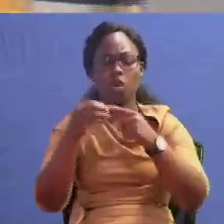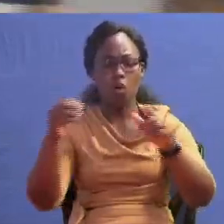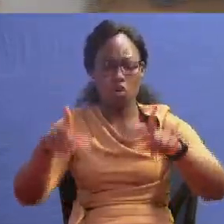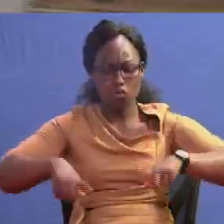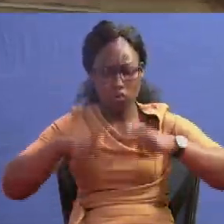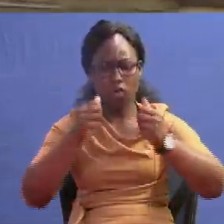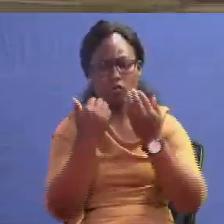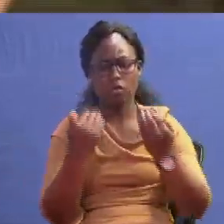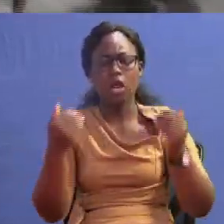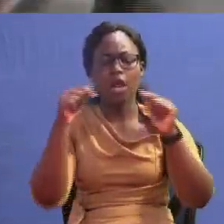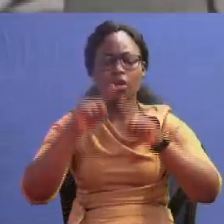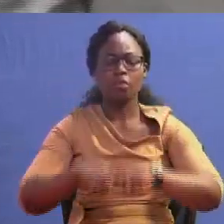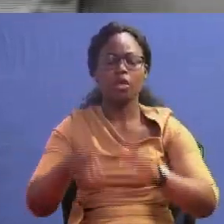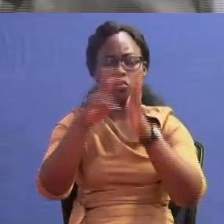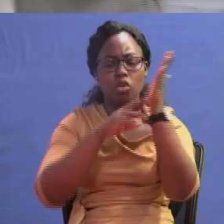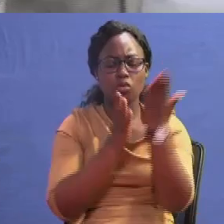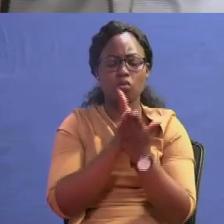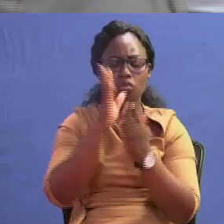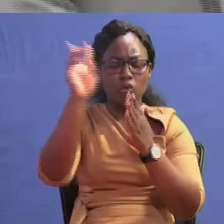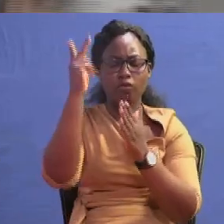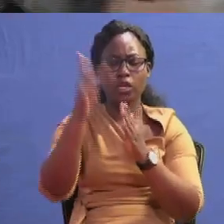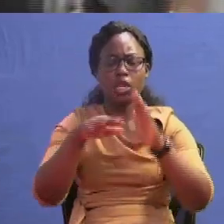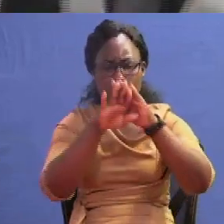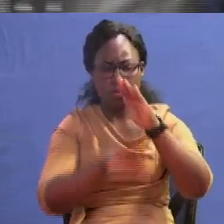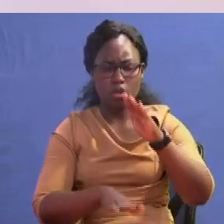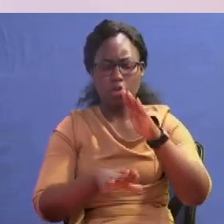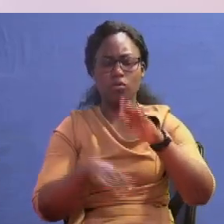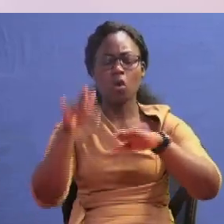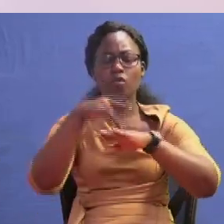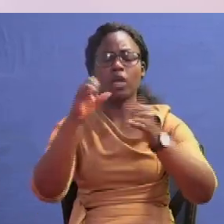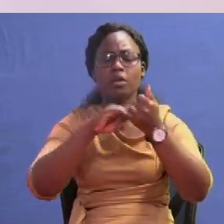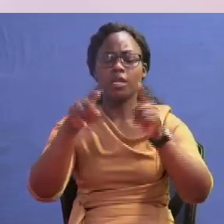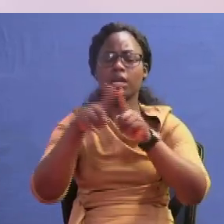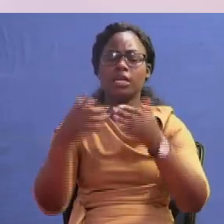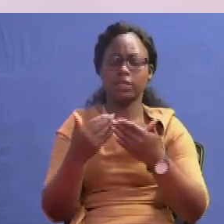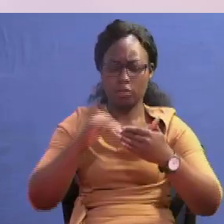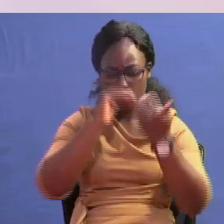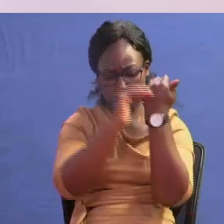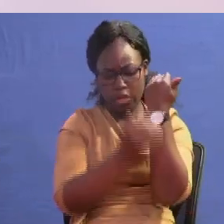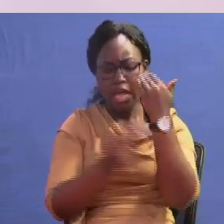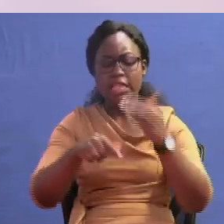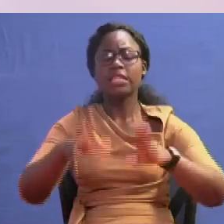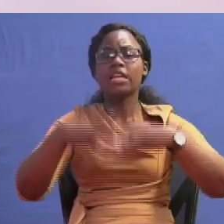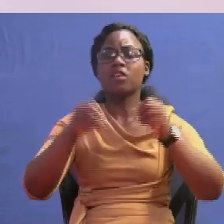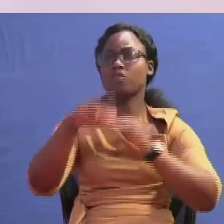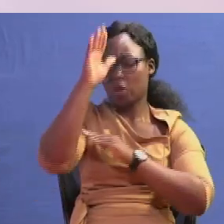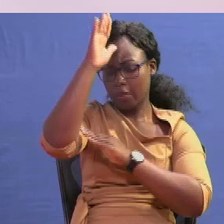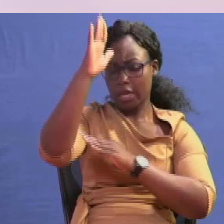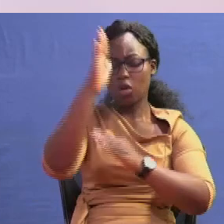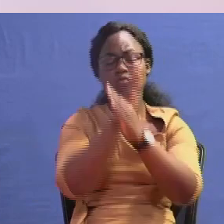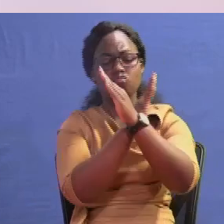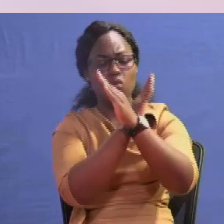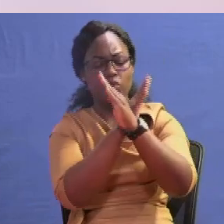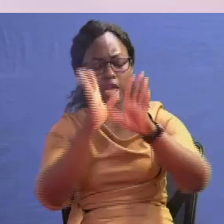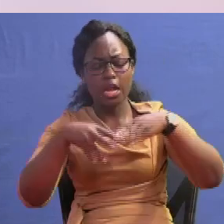na sheria ya Kenya ili kupunguza ajira za mapema kwa watoto. Hawa watoto ni wetu wa kupatiwa na Mwenyezi Mungu. Wacha tuwalinde, we give them